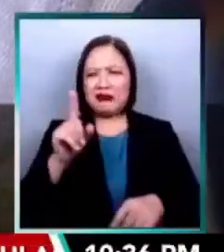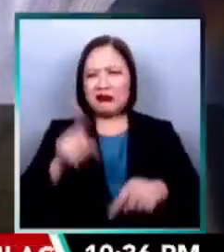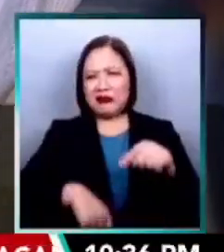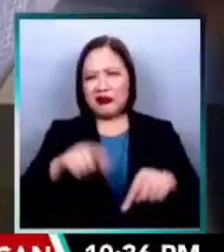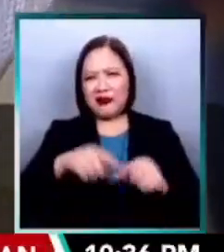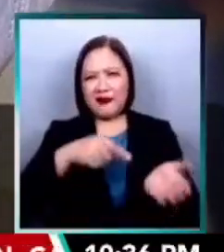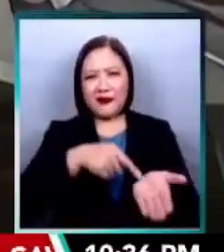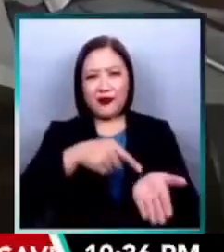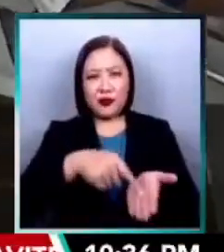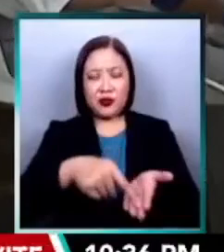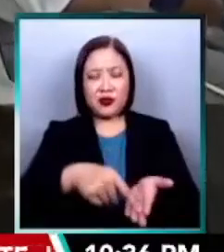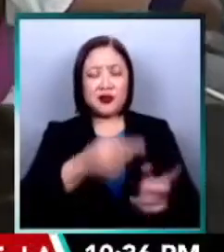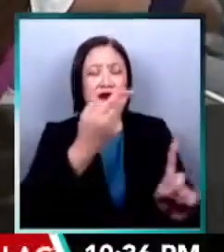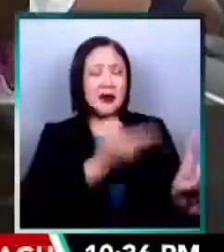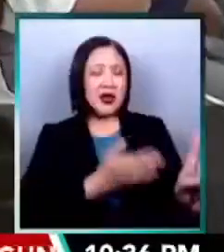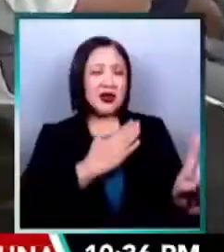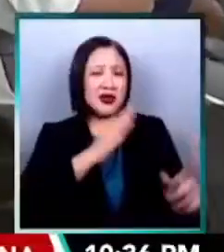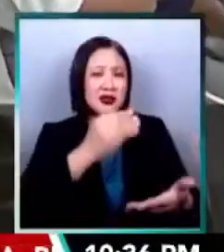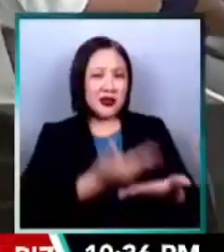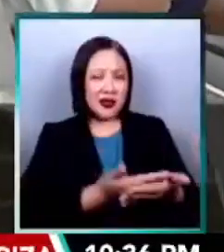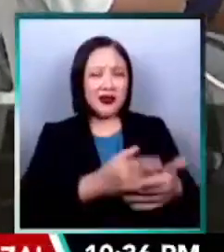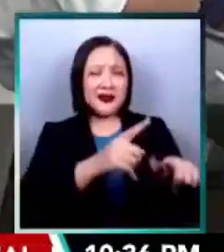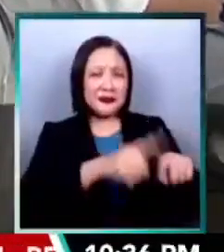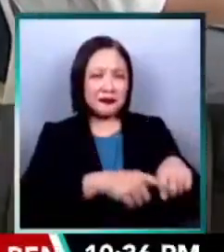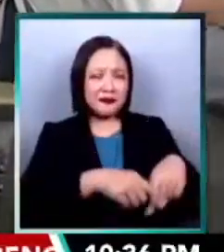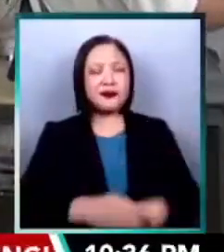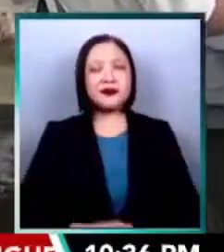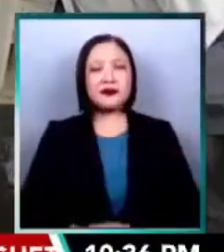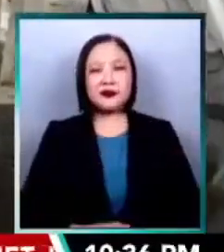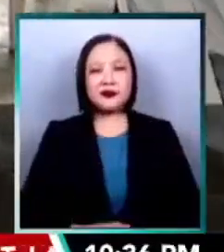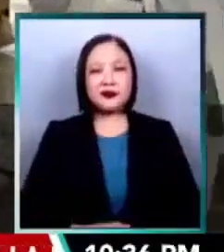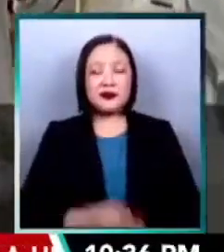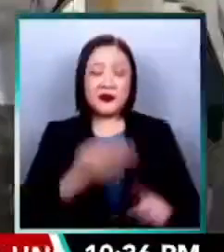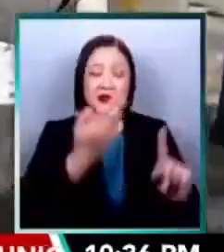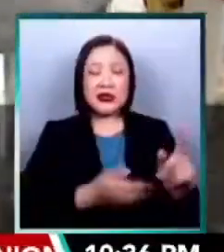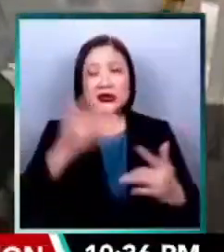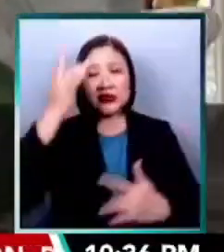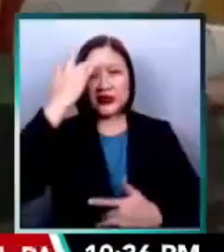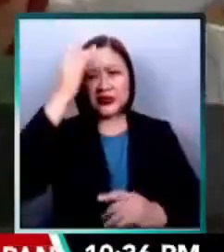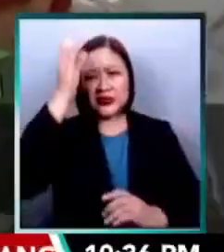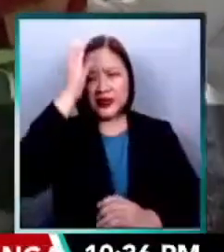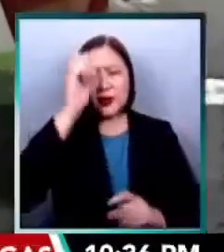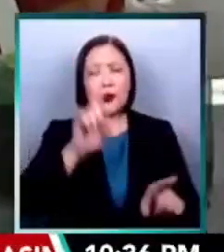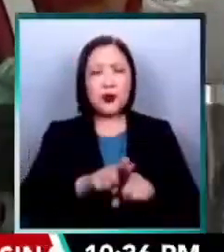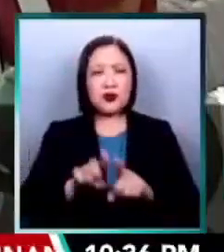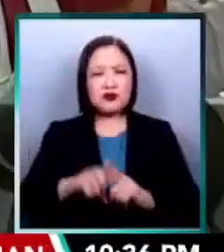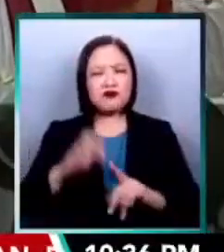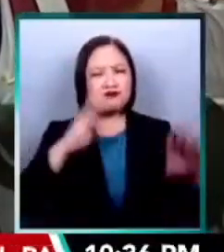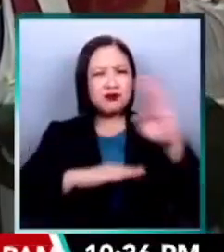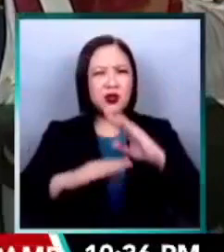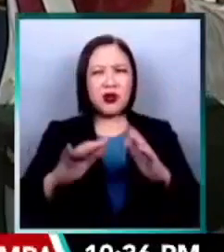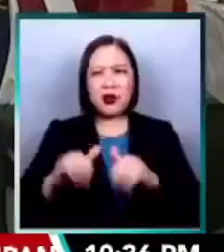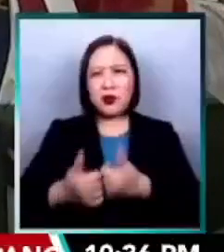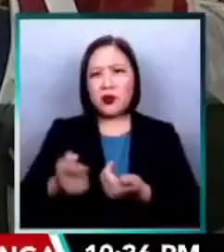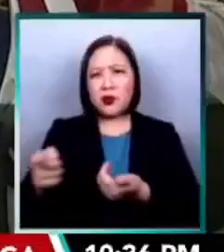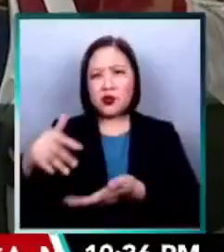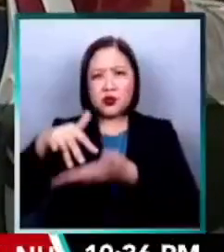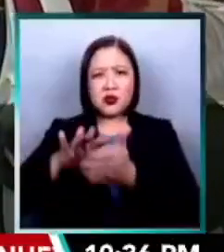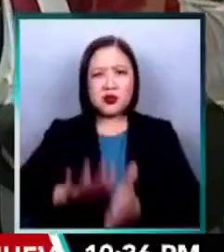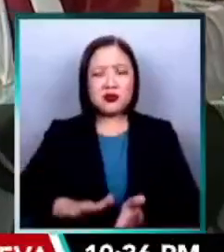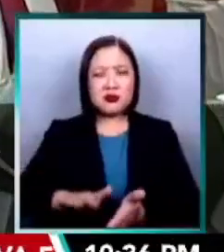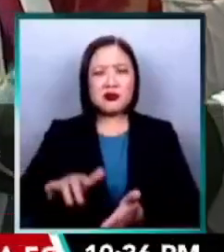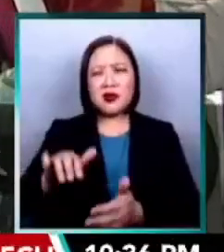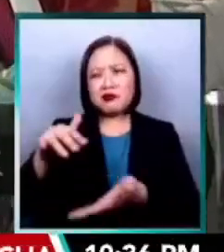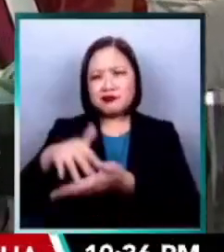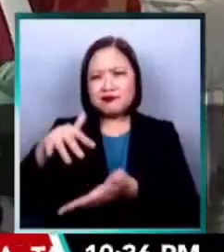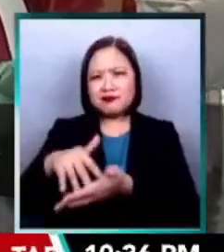ang inaasahang ko. Bukod sa iniindang karamdaman, pinoproblema din daw niya ang pag-aaral ng kanyang anak. Kaya naman